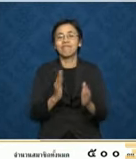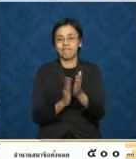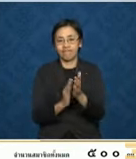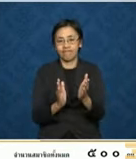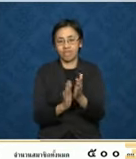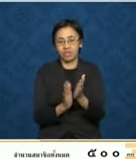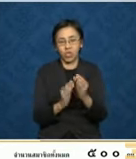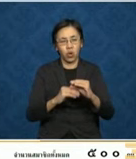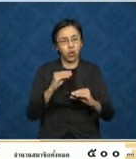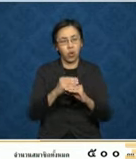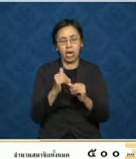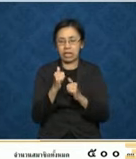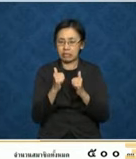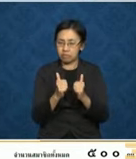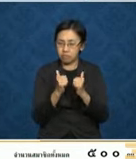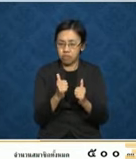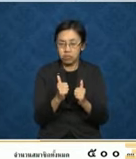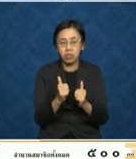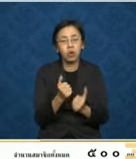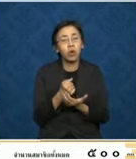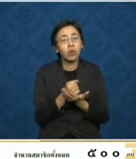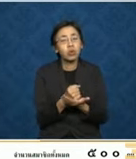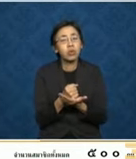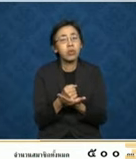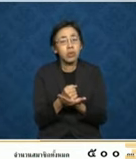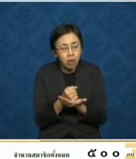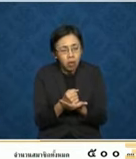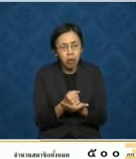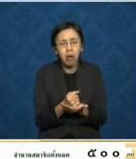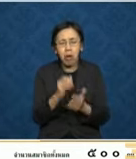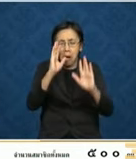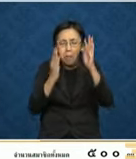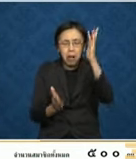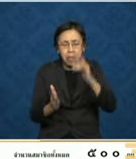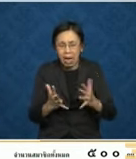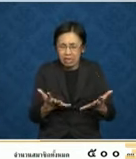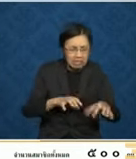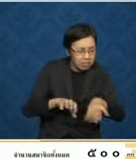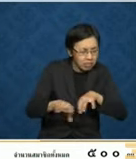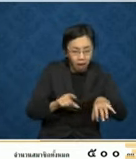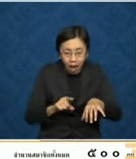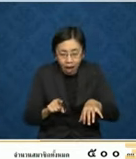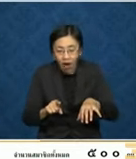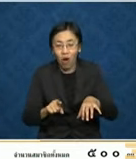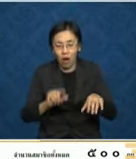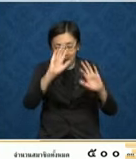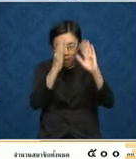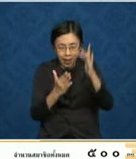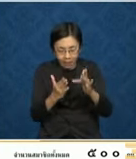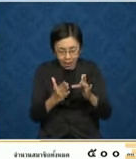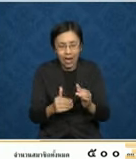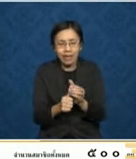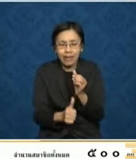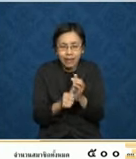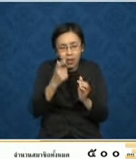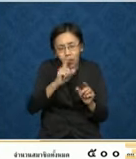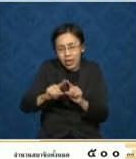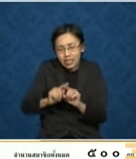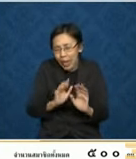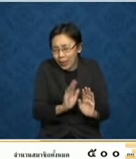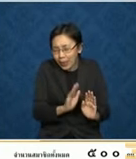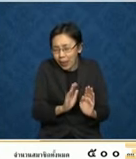โครงการดีๆอย่างนี้นะคะที่นอกจากจะช่วยลดการจัดการใบไม้แล้วเนี่ยยังช่วยลดภาระการขนกิ่งไม้ใบไม้ไป